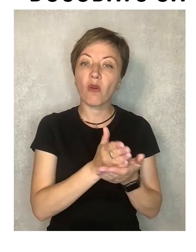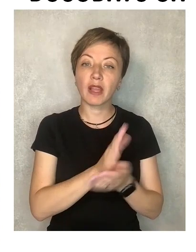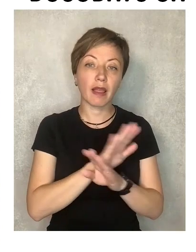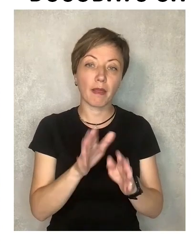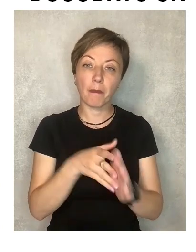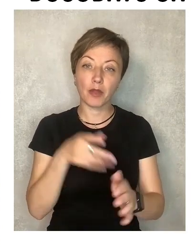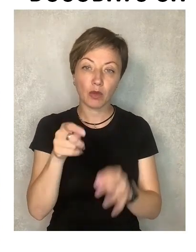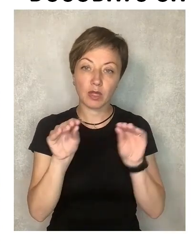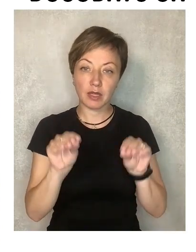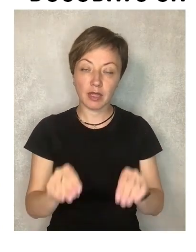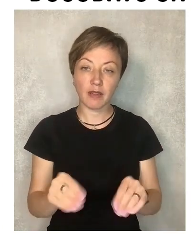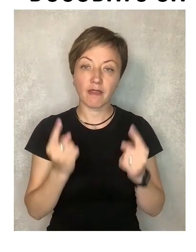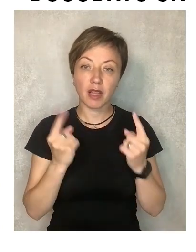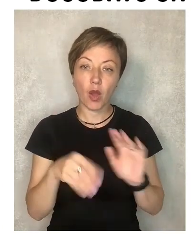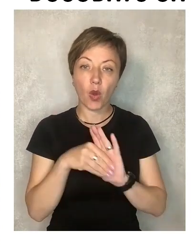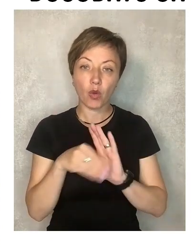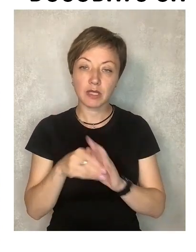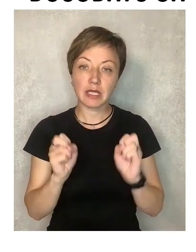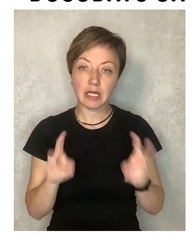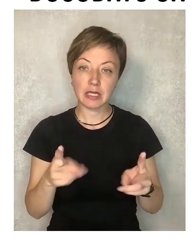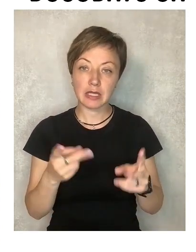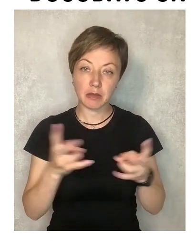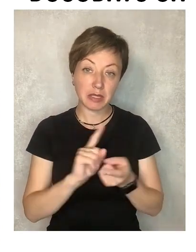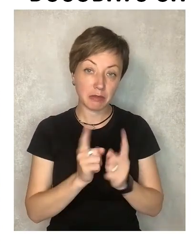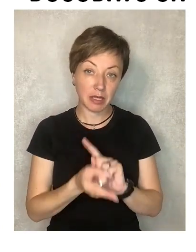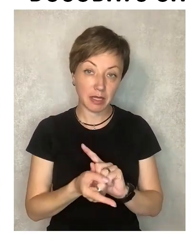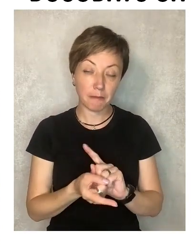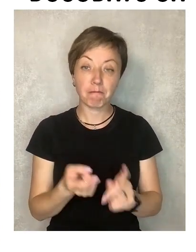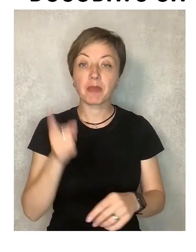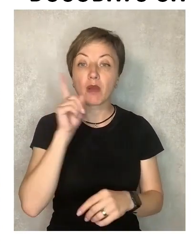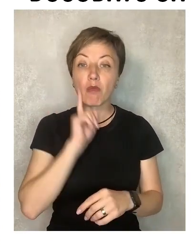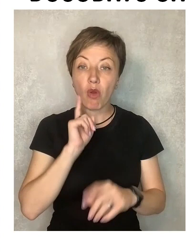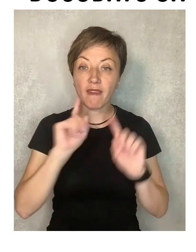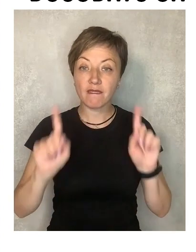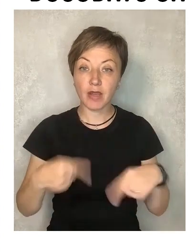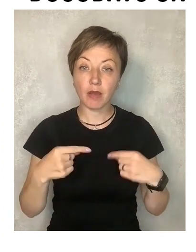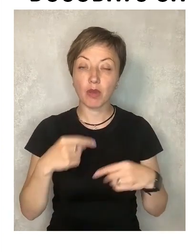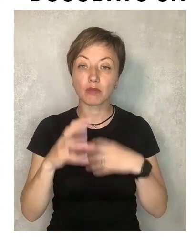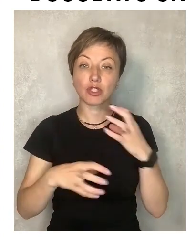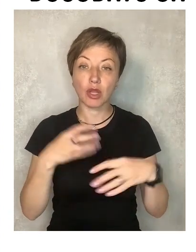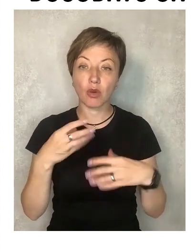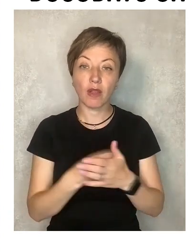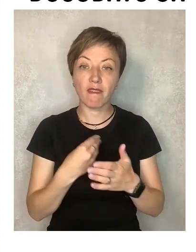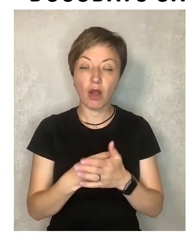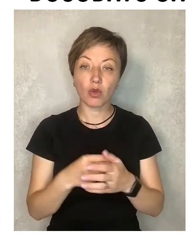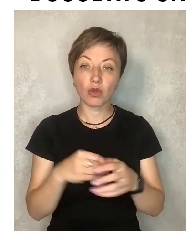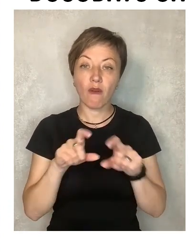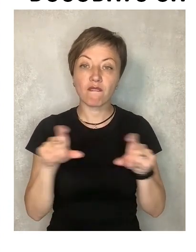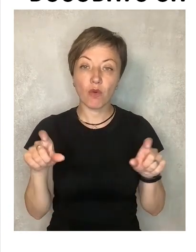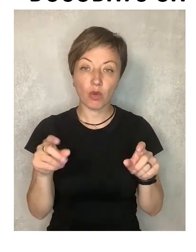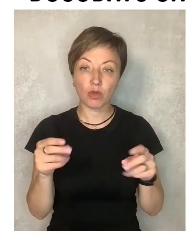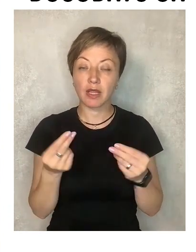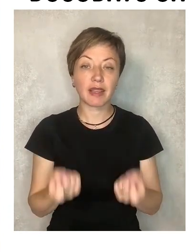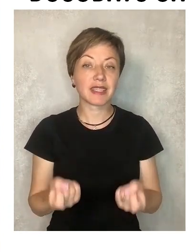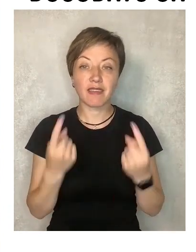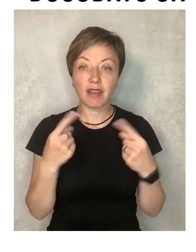великі корупційні ризики. Всі знають, що це треба змінити. І аж поки в вимогах Міжнародного валютного фонду, як черговий транш, не з'являється така